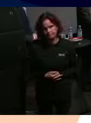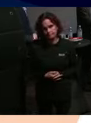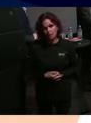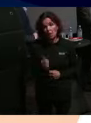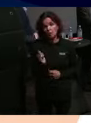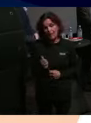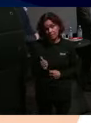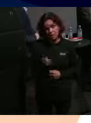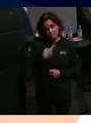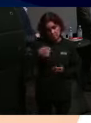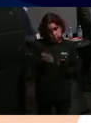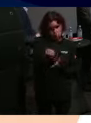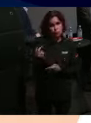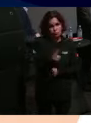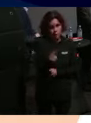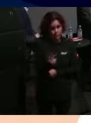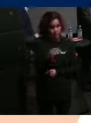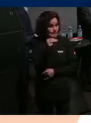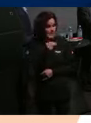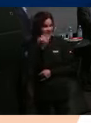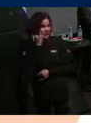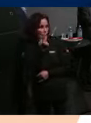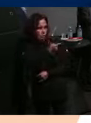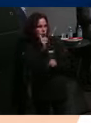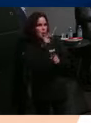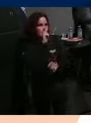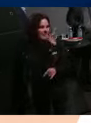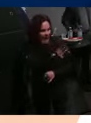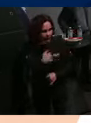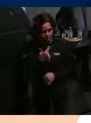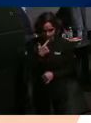derfor, for å oppnå det, Mr. Jones, da må du ta råd nummer tre.